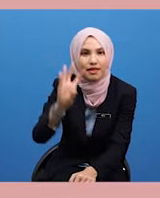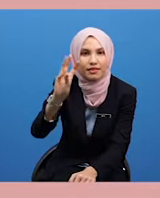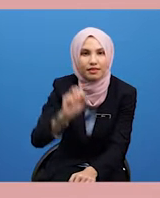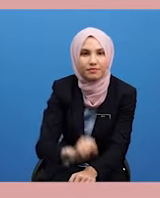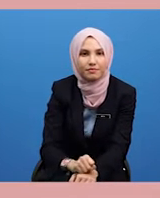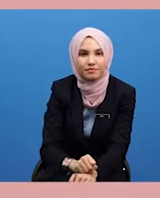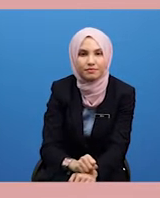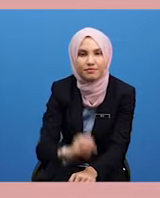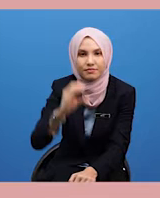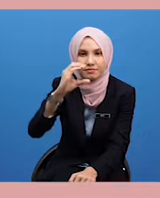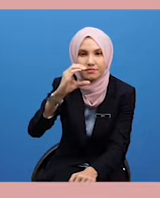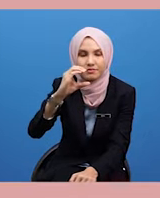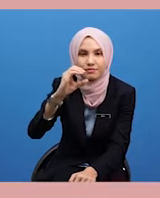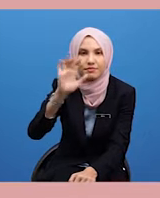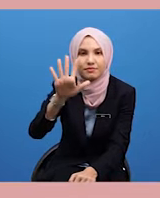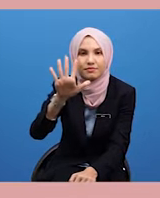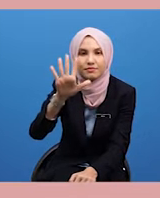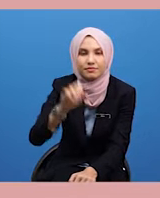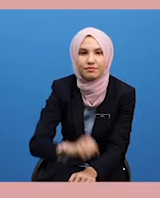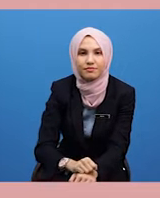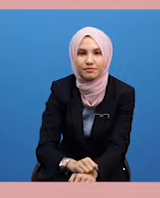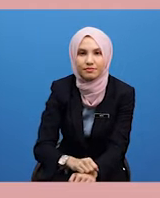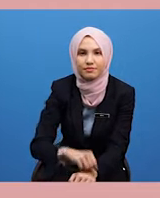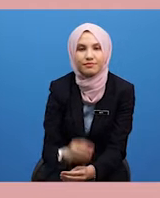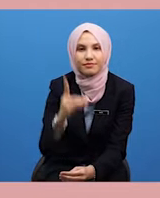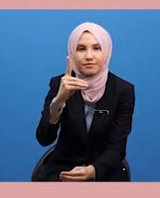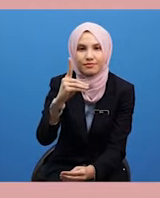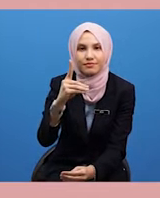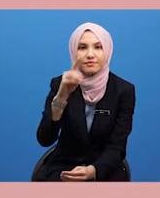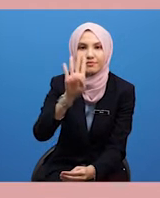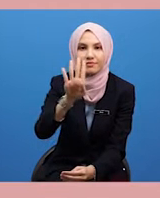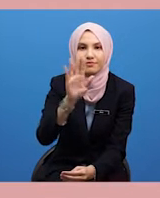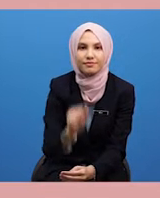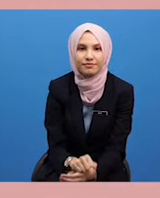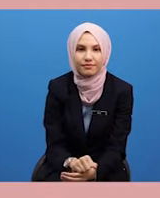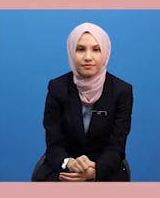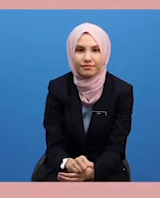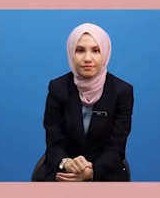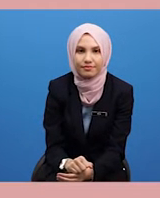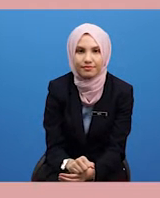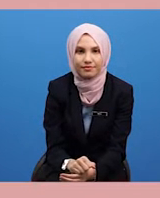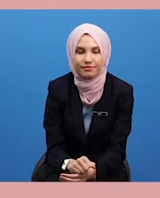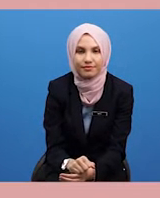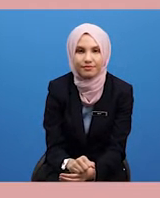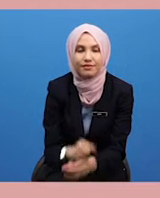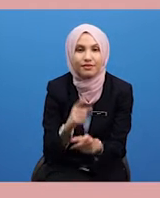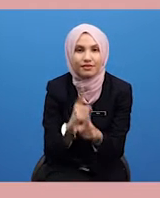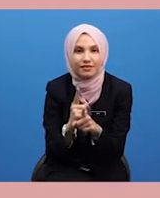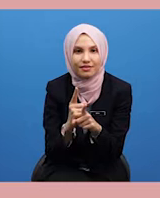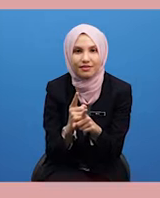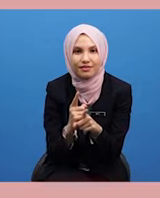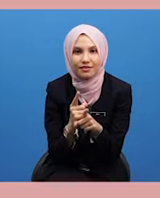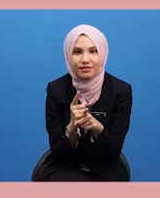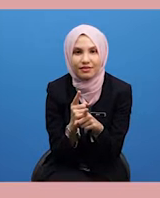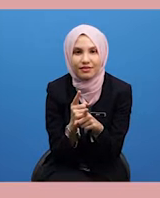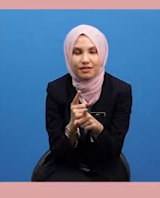6. C. 5. D. 4. Ya, jawapannya